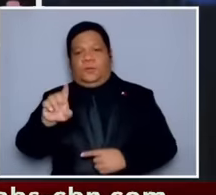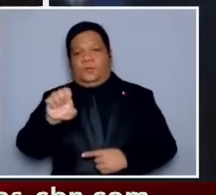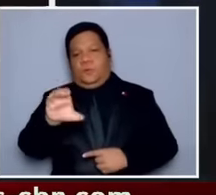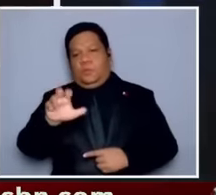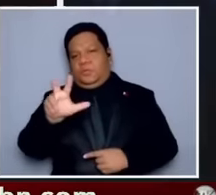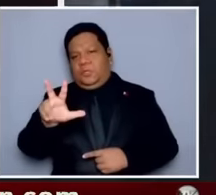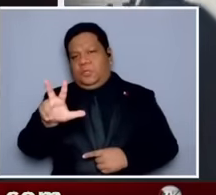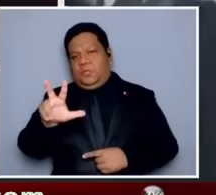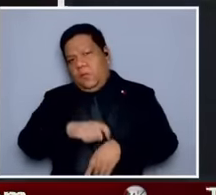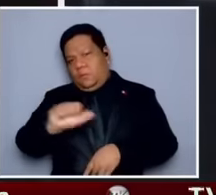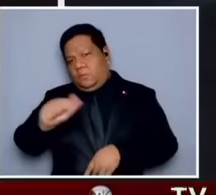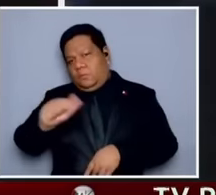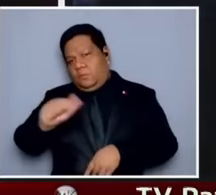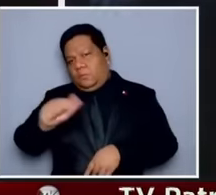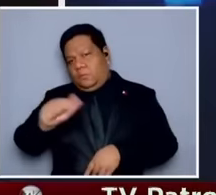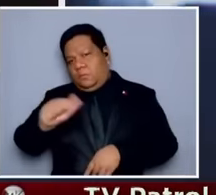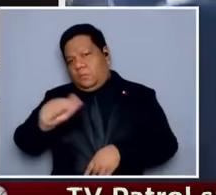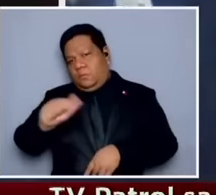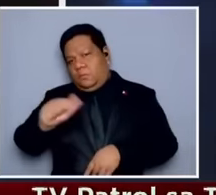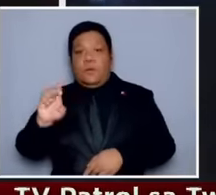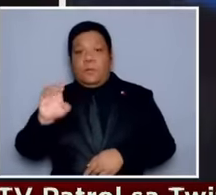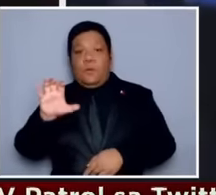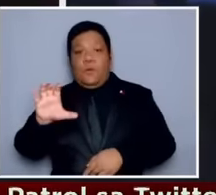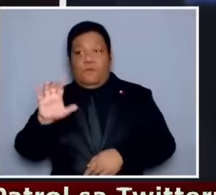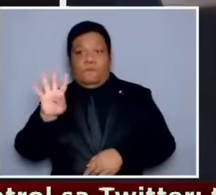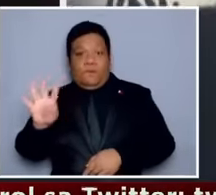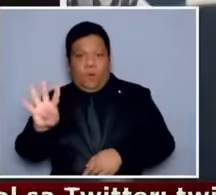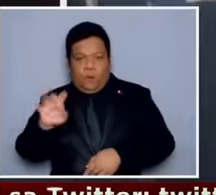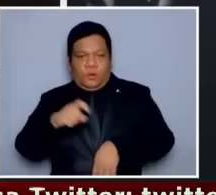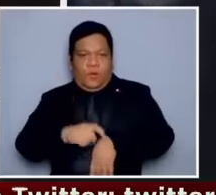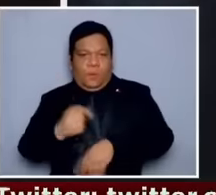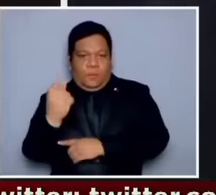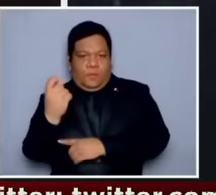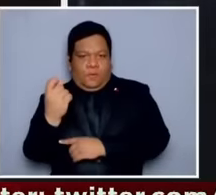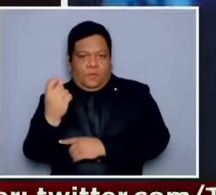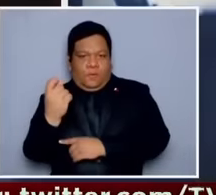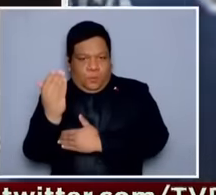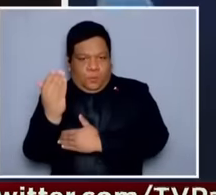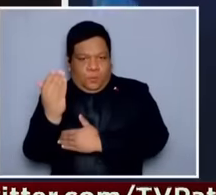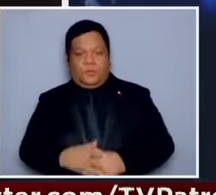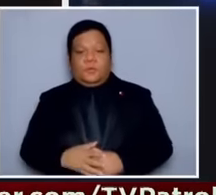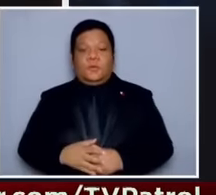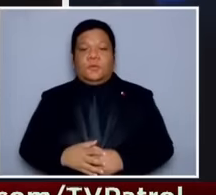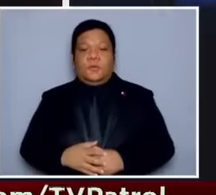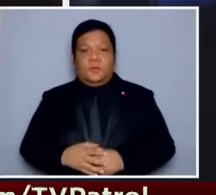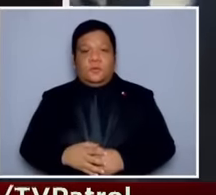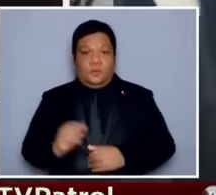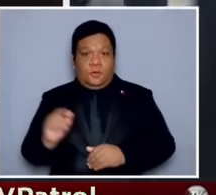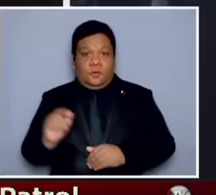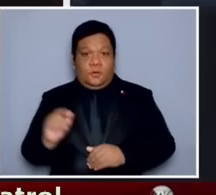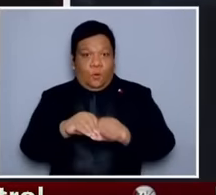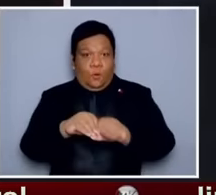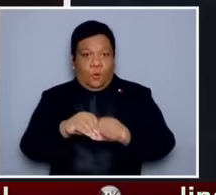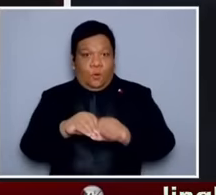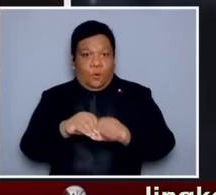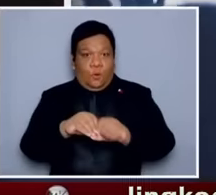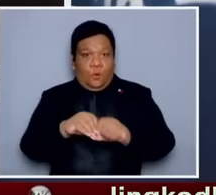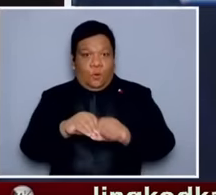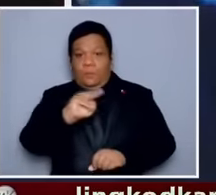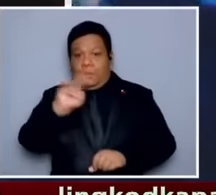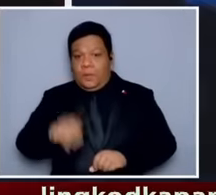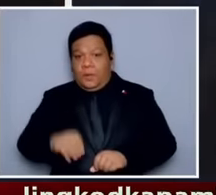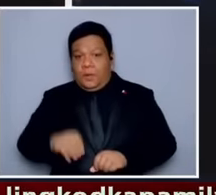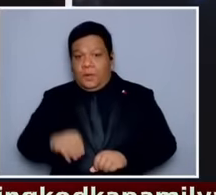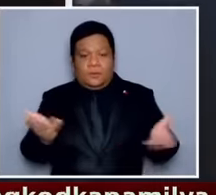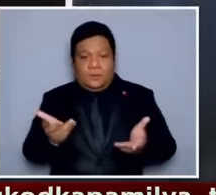at December 4, alas 11 ng umaga. Makakasama naman sa 1MX Manila sina AC Bonifacio,